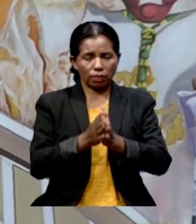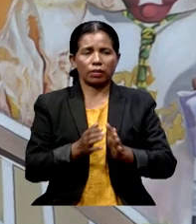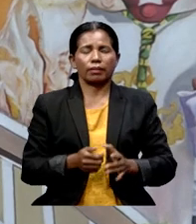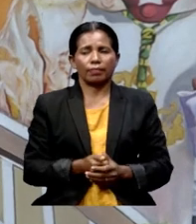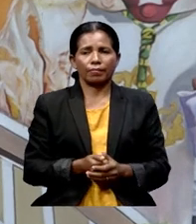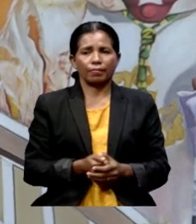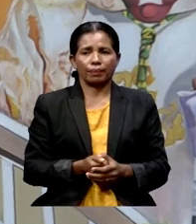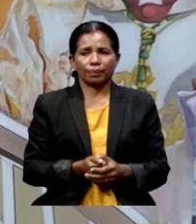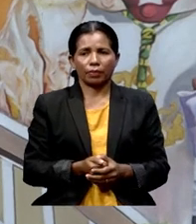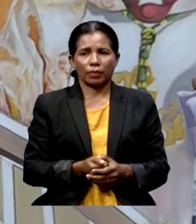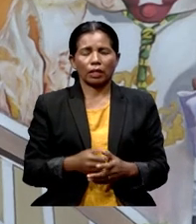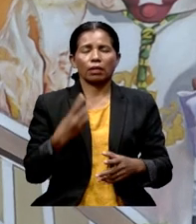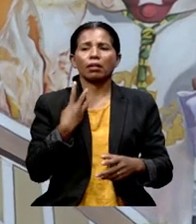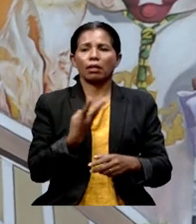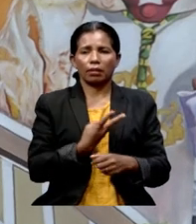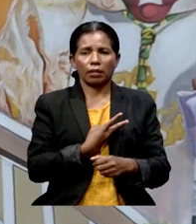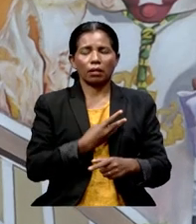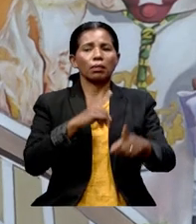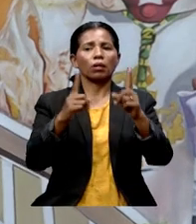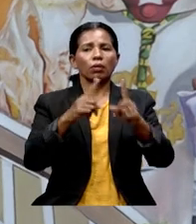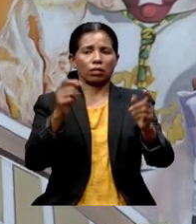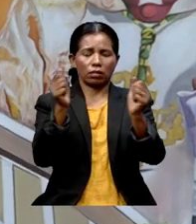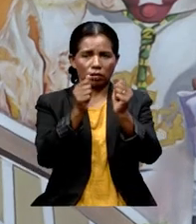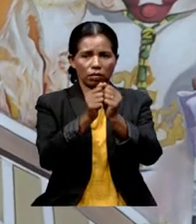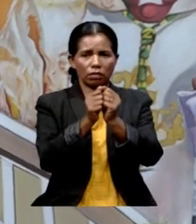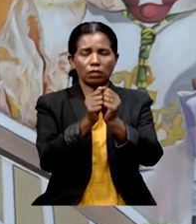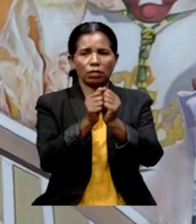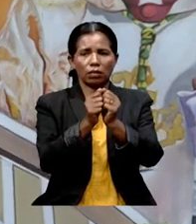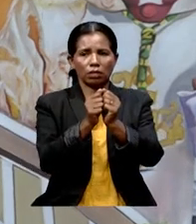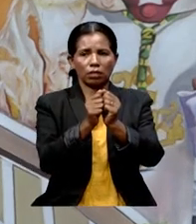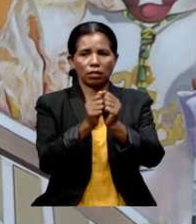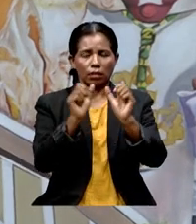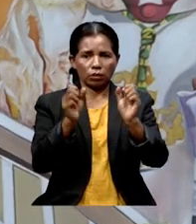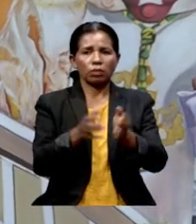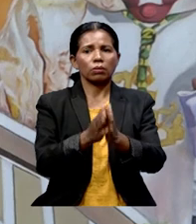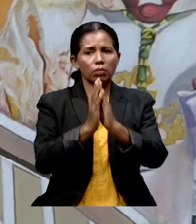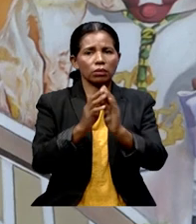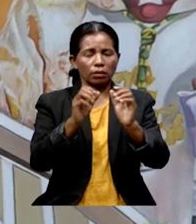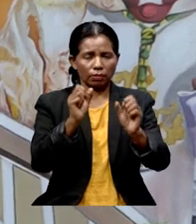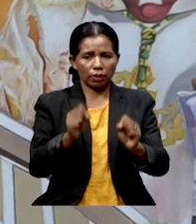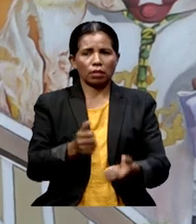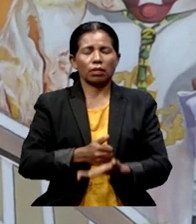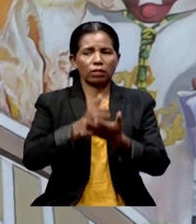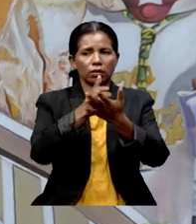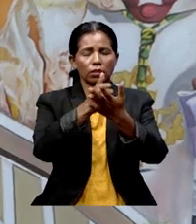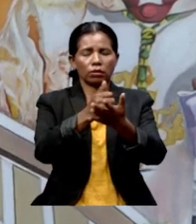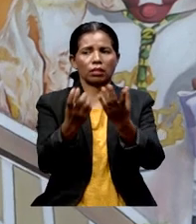eh Ami kuliah Ho bjuda mov democrasia